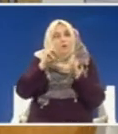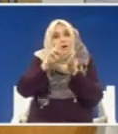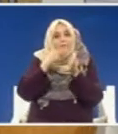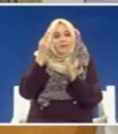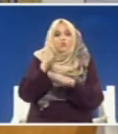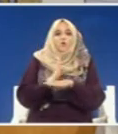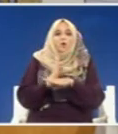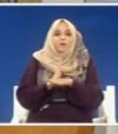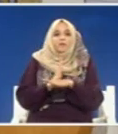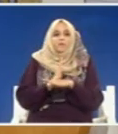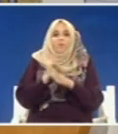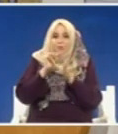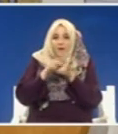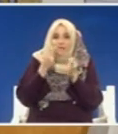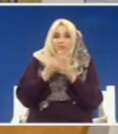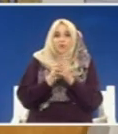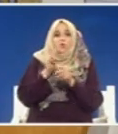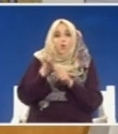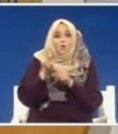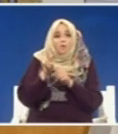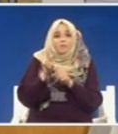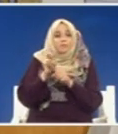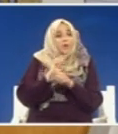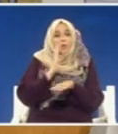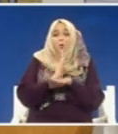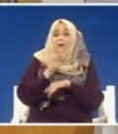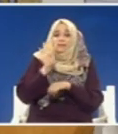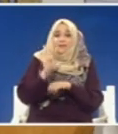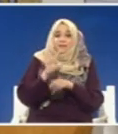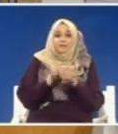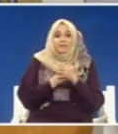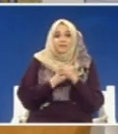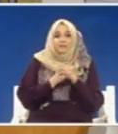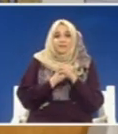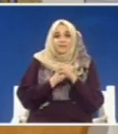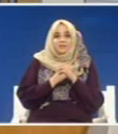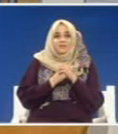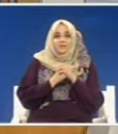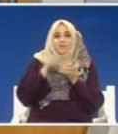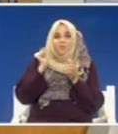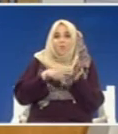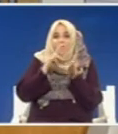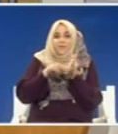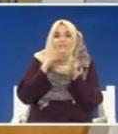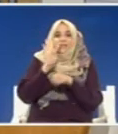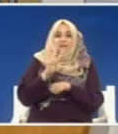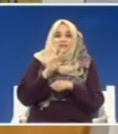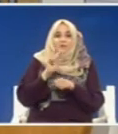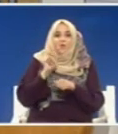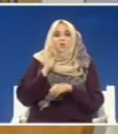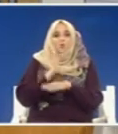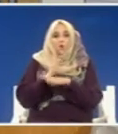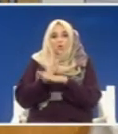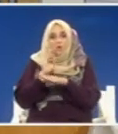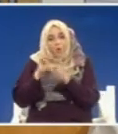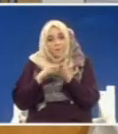ظهرا، لأنك صليتها ركعتين وصلاة الظهر أربع ركعات، فأعيد قضاءها أربعا ظهرا.